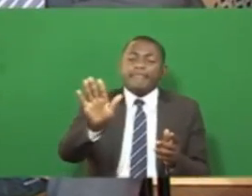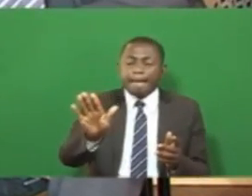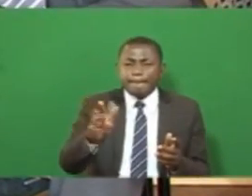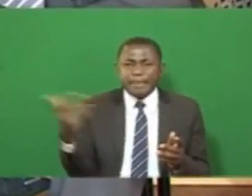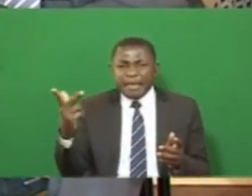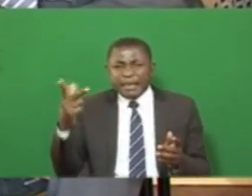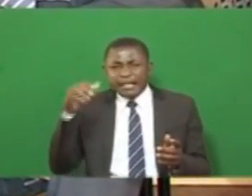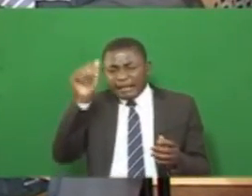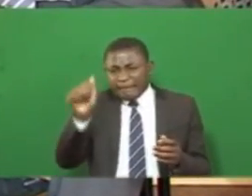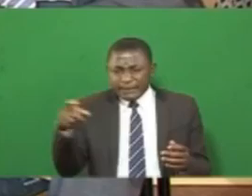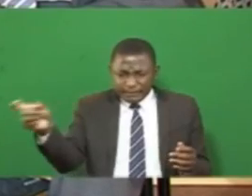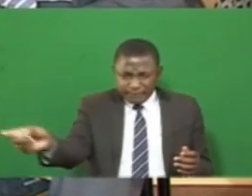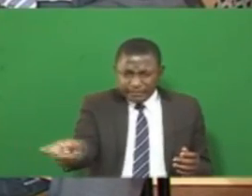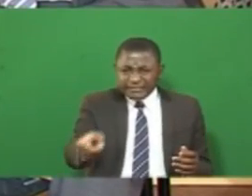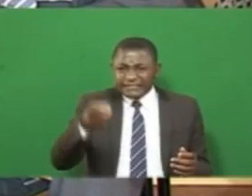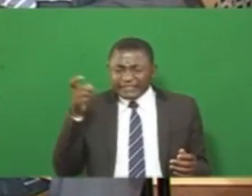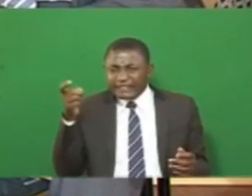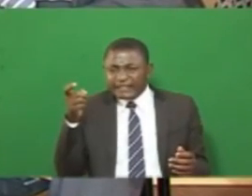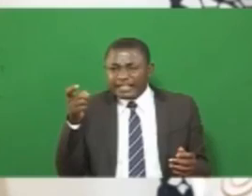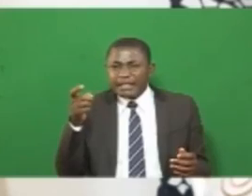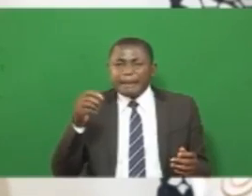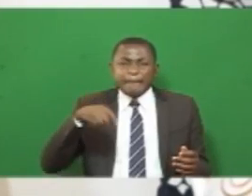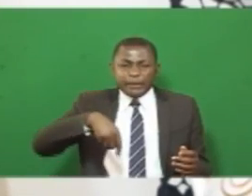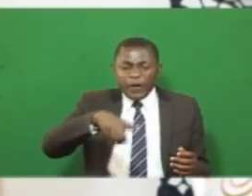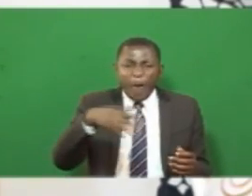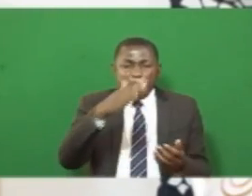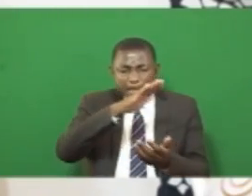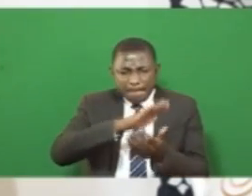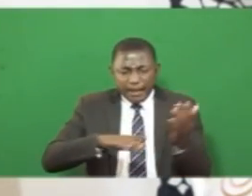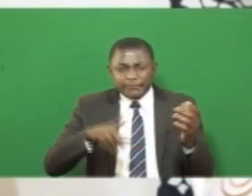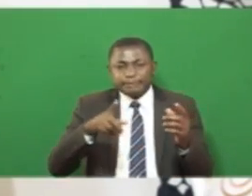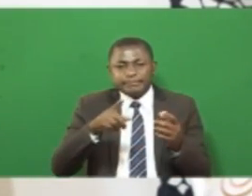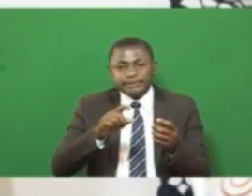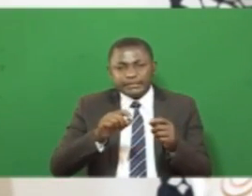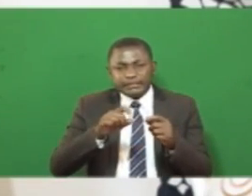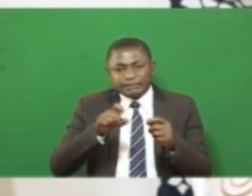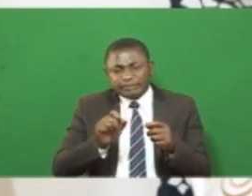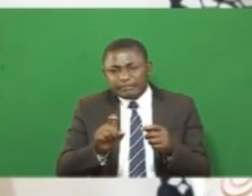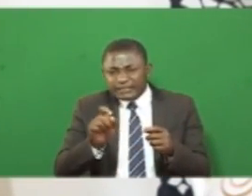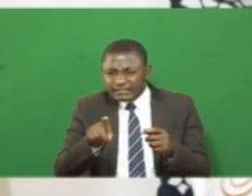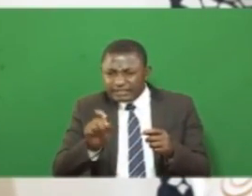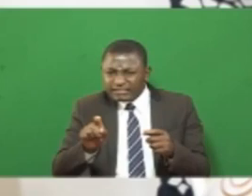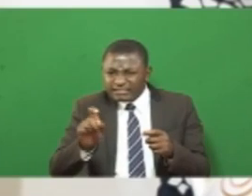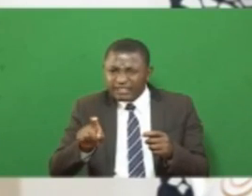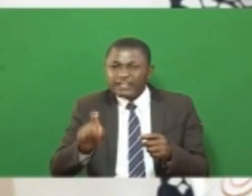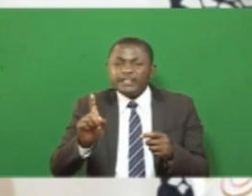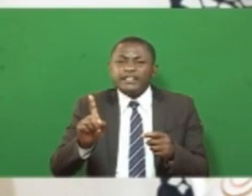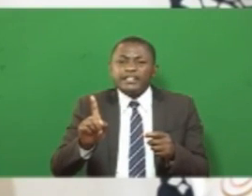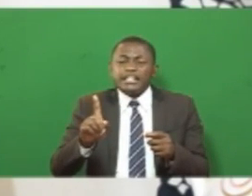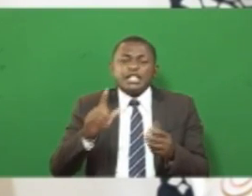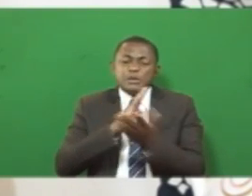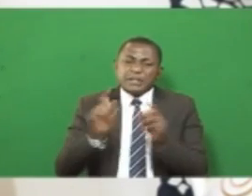ka. Munhu kana achiraura anotonotenga mahwemuzi. Mahwemuzi anotengwa nemunhu ari kunoraura aya haazi yekunofidhisa